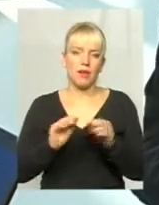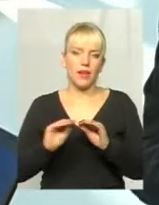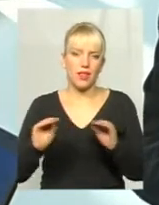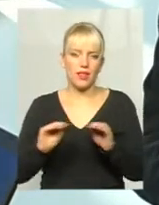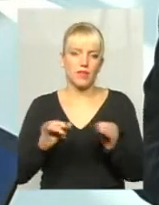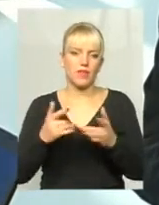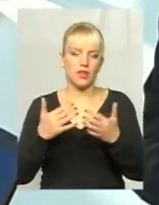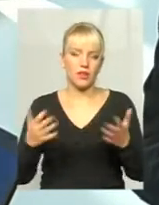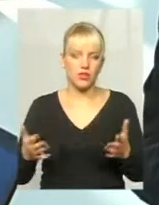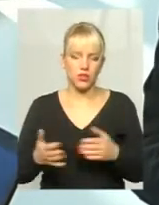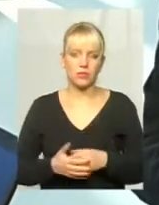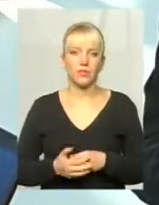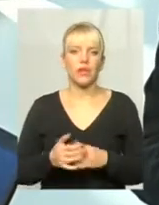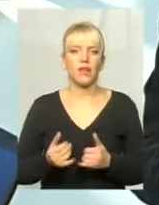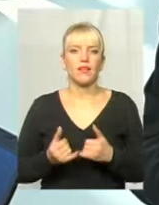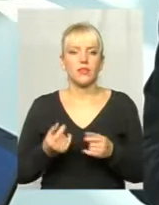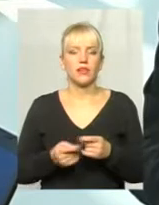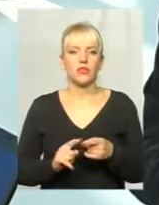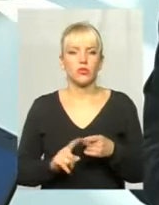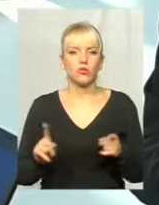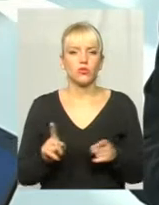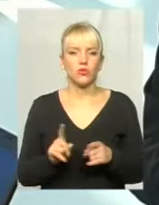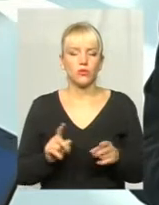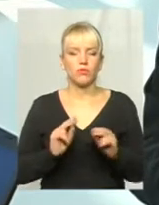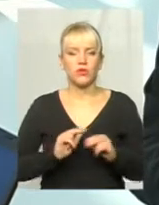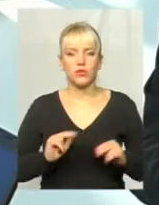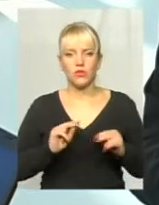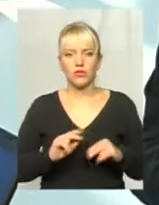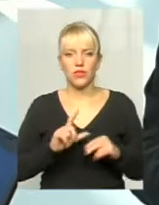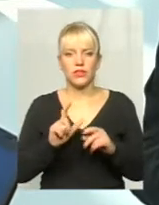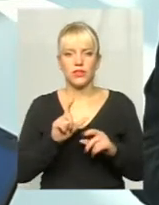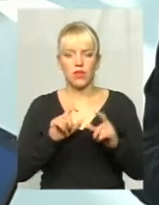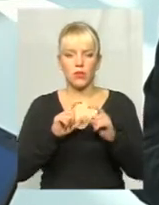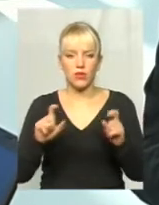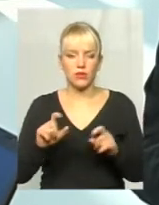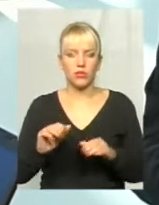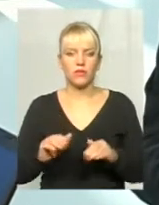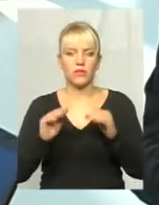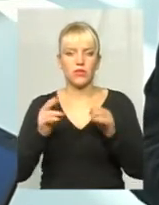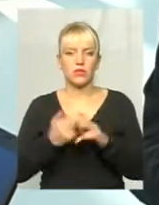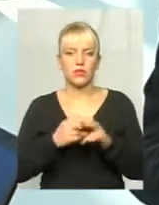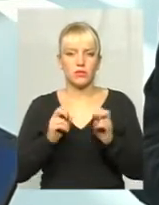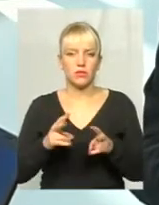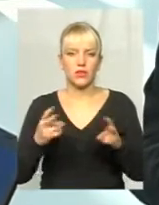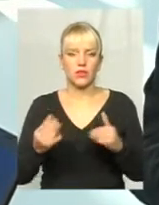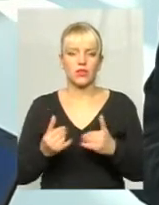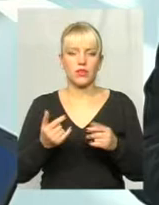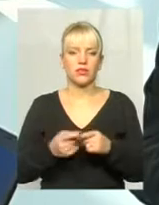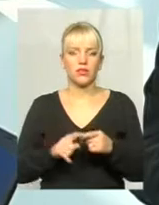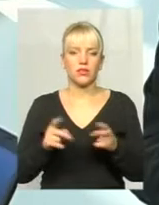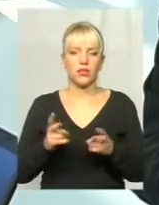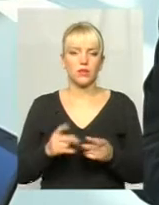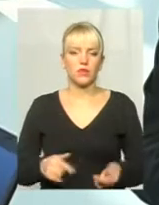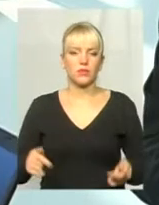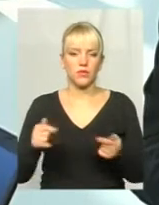інше. Для того, щоб працювати з об'єктом підвищеної небезпеки, для цього треба відповідні